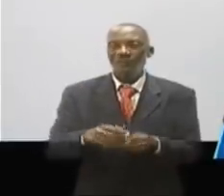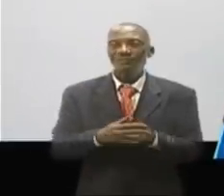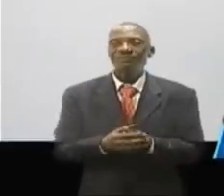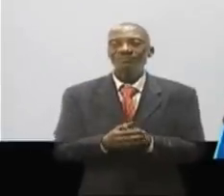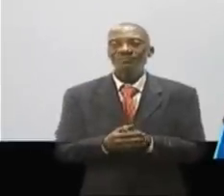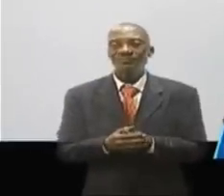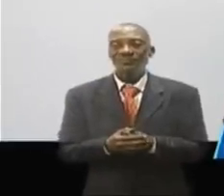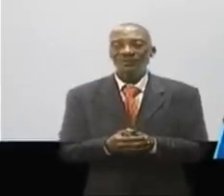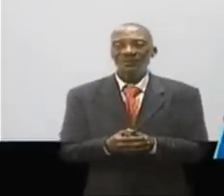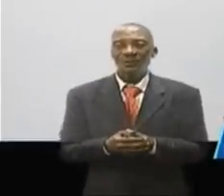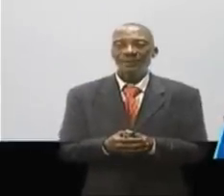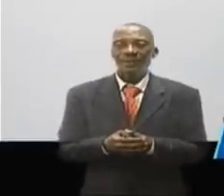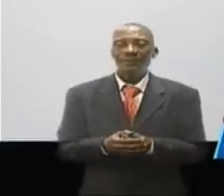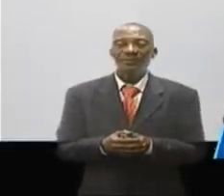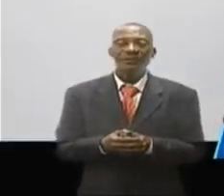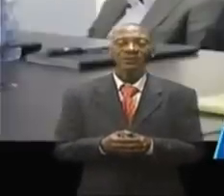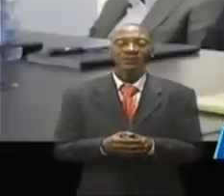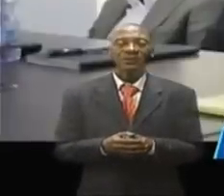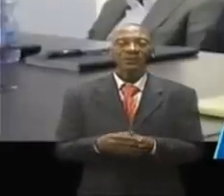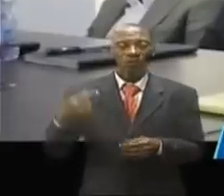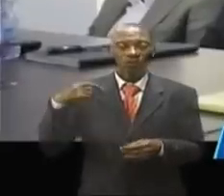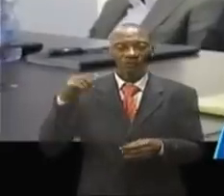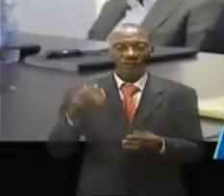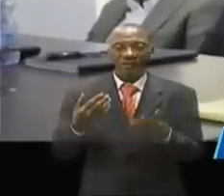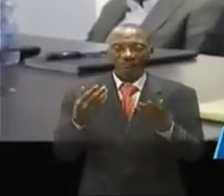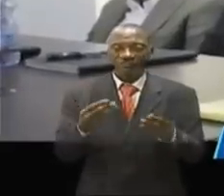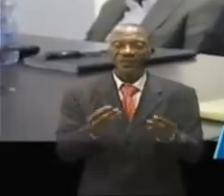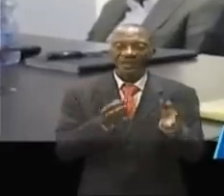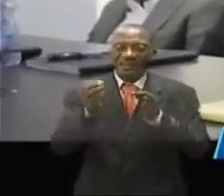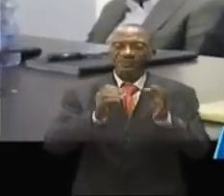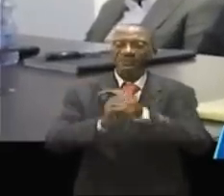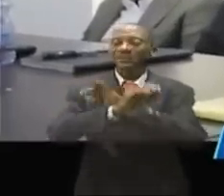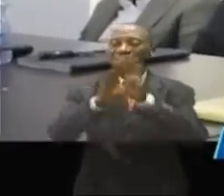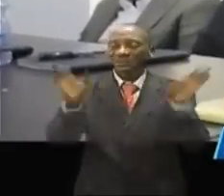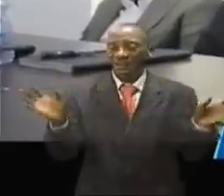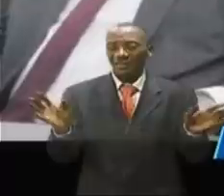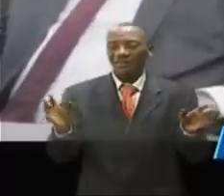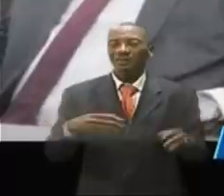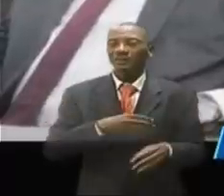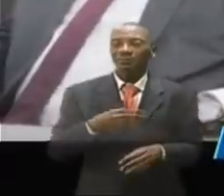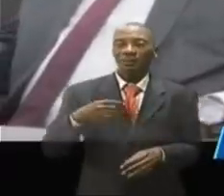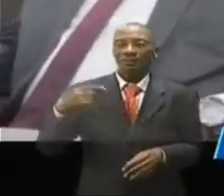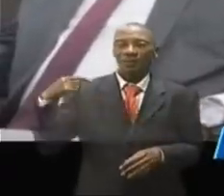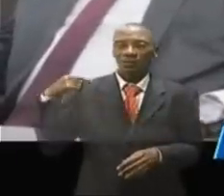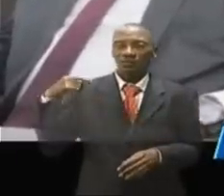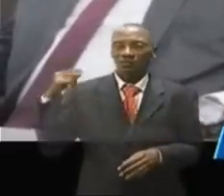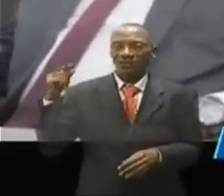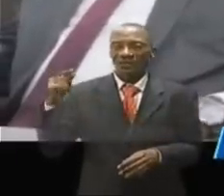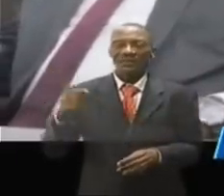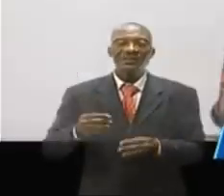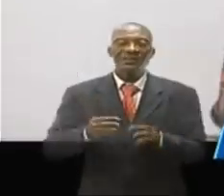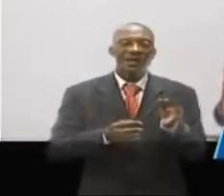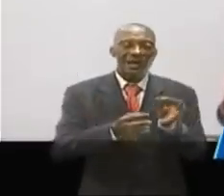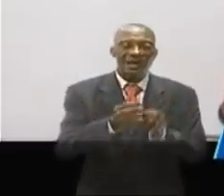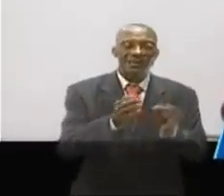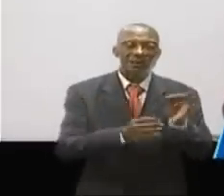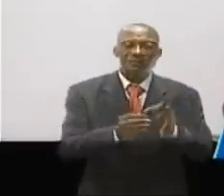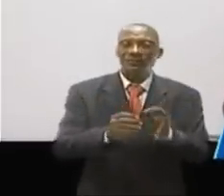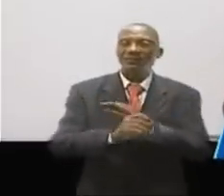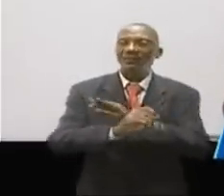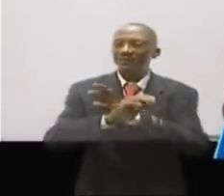échange. Pour faciliter la compréhension de tous, Marie-Thérèse Massouka a communiqué aussi en anglais avec l'assistance.